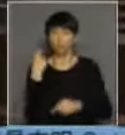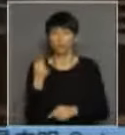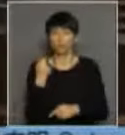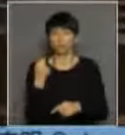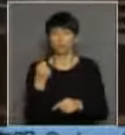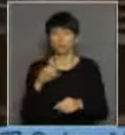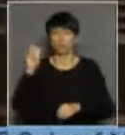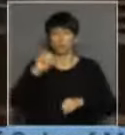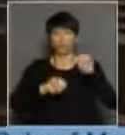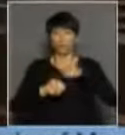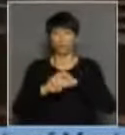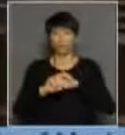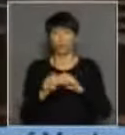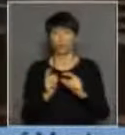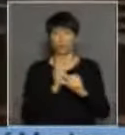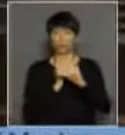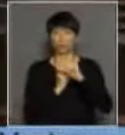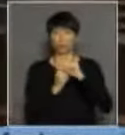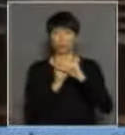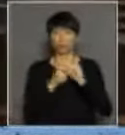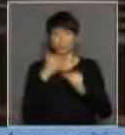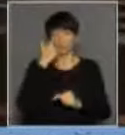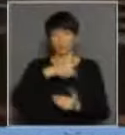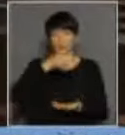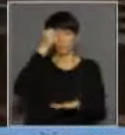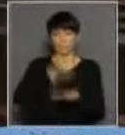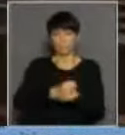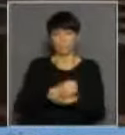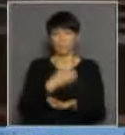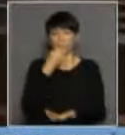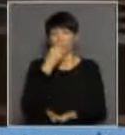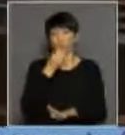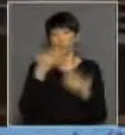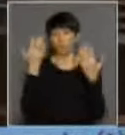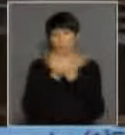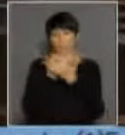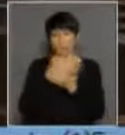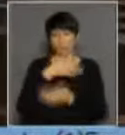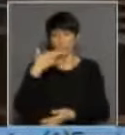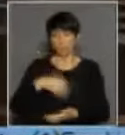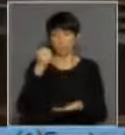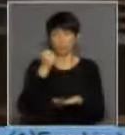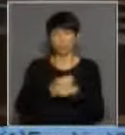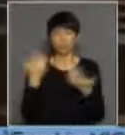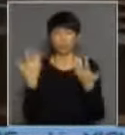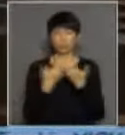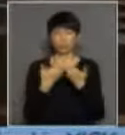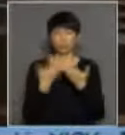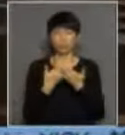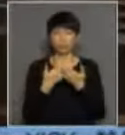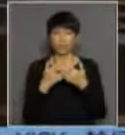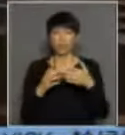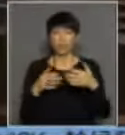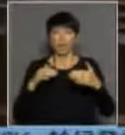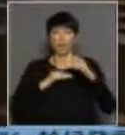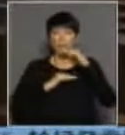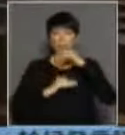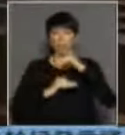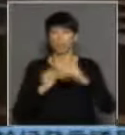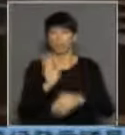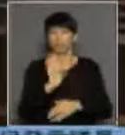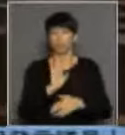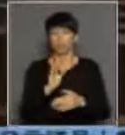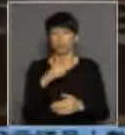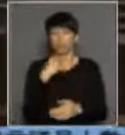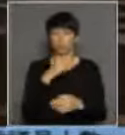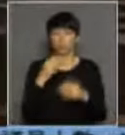技中立的新發牌制度下，本地免費電視牌照的數目將沒有限制。呢個就好多人講98年嗰個